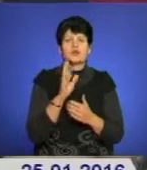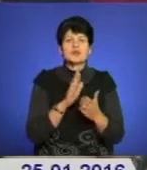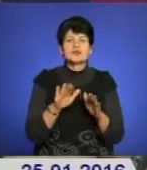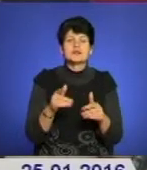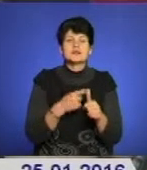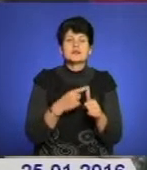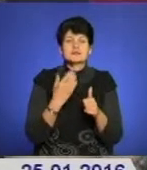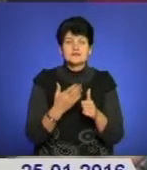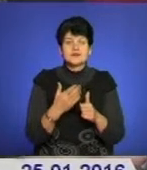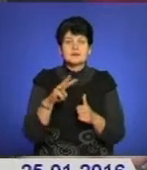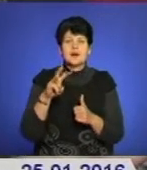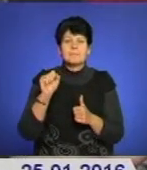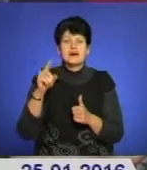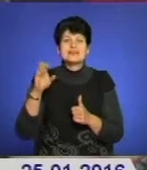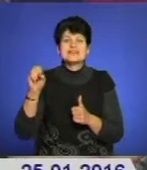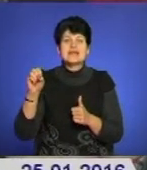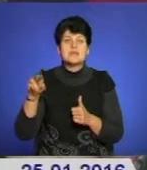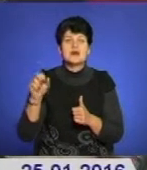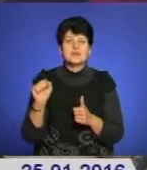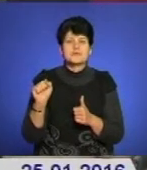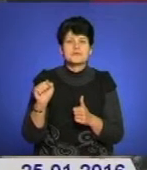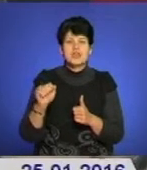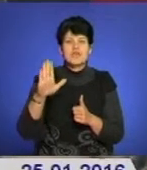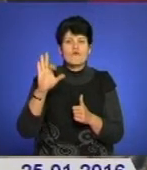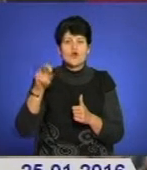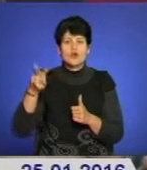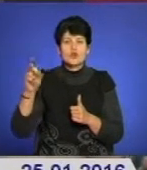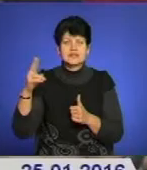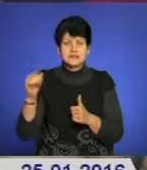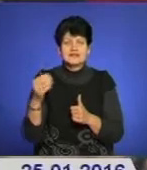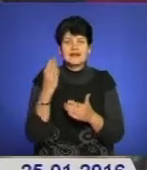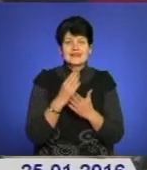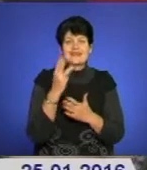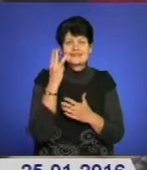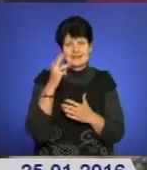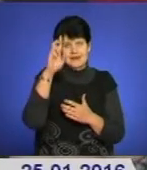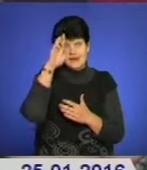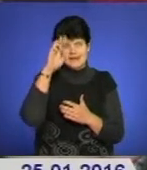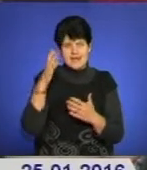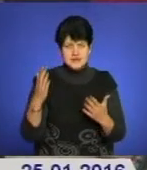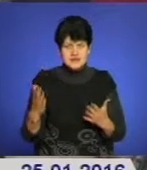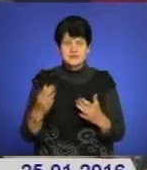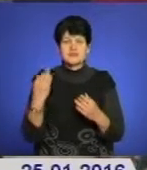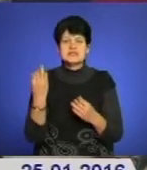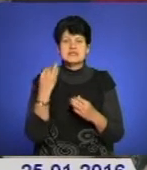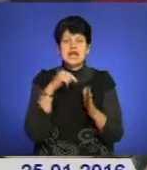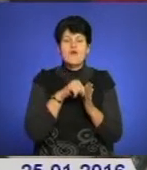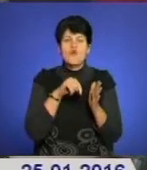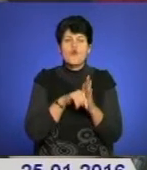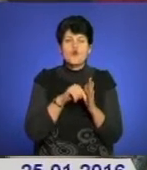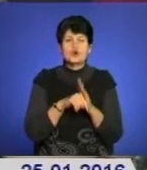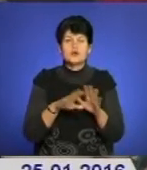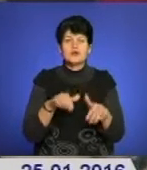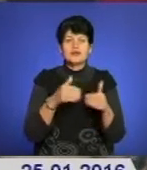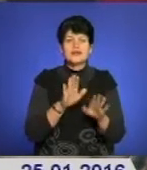називайтеся. Так, Мазепа і третій князь Володимир. Значить, у нас є три князі. Ну, таку цікаву роль ми